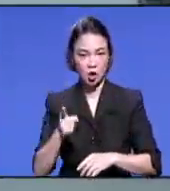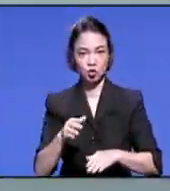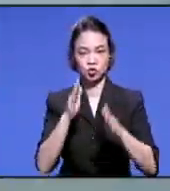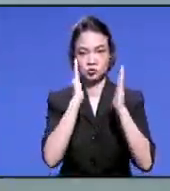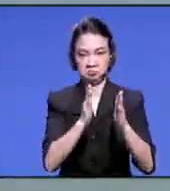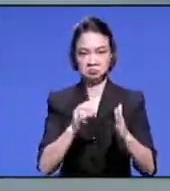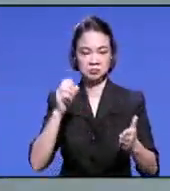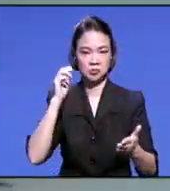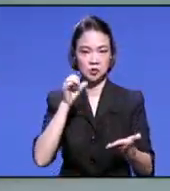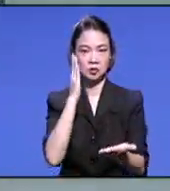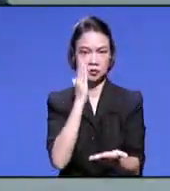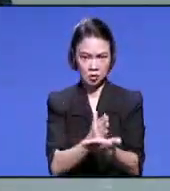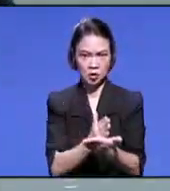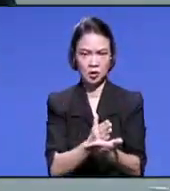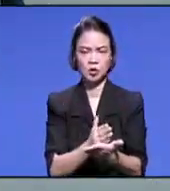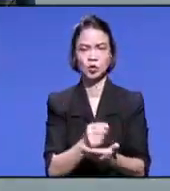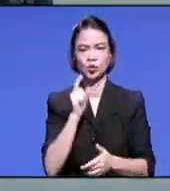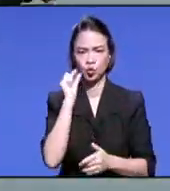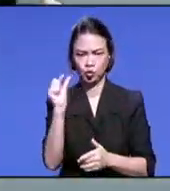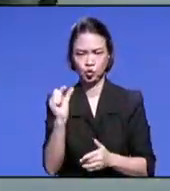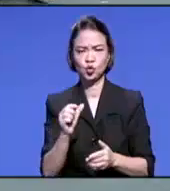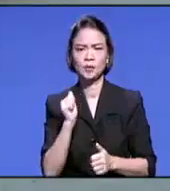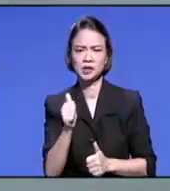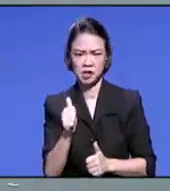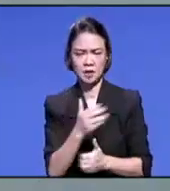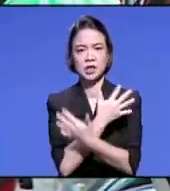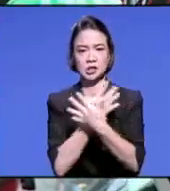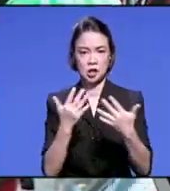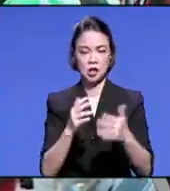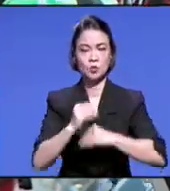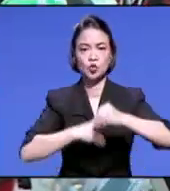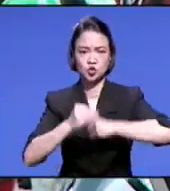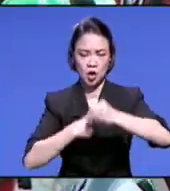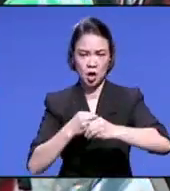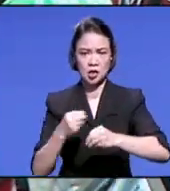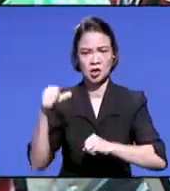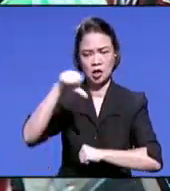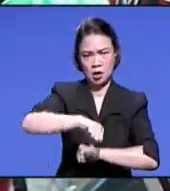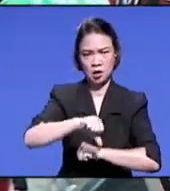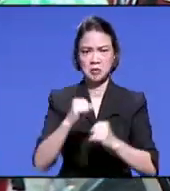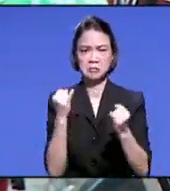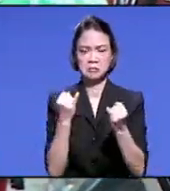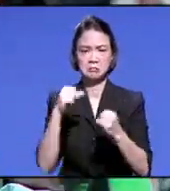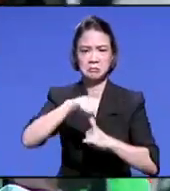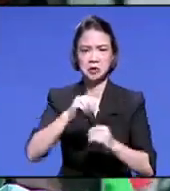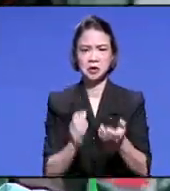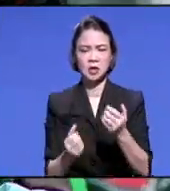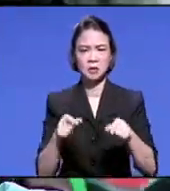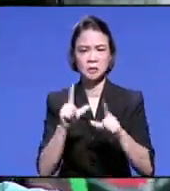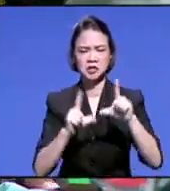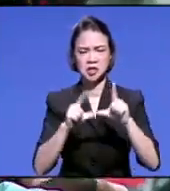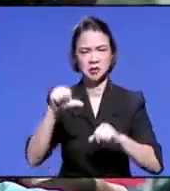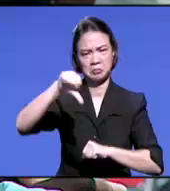persaingan usaha ini demi kepentingan masyarakat. Jangan sampai ada perusahaan yang kalah karena persaingan yang tidak sehat. Dan akhirnya